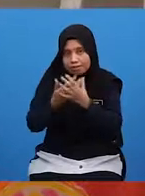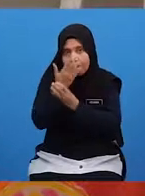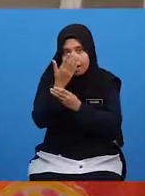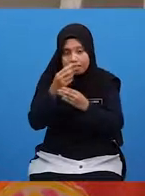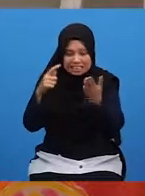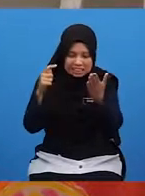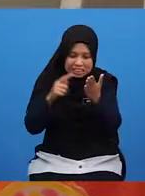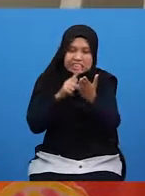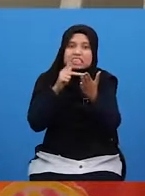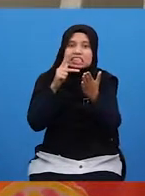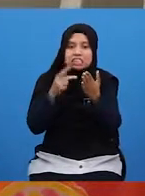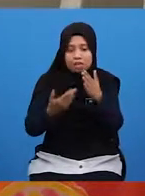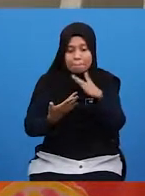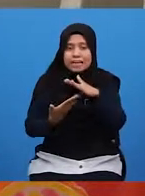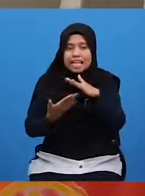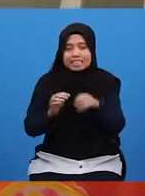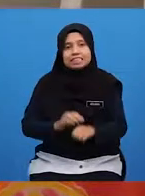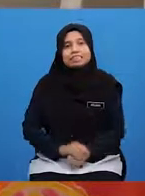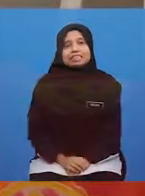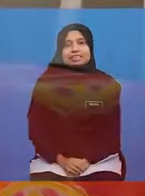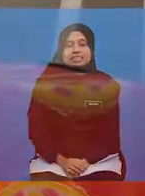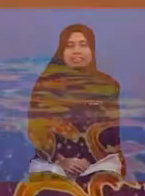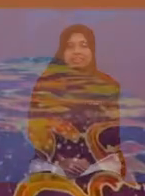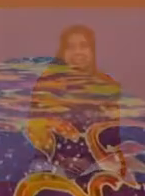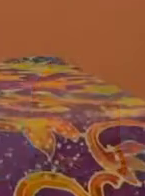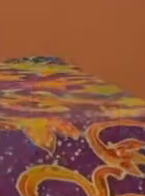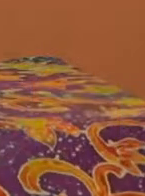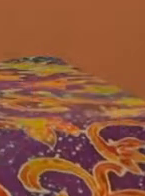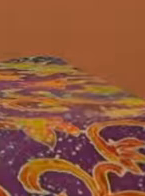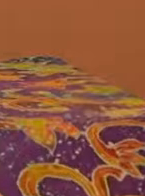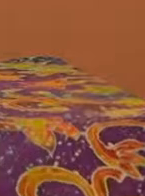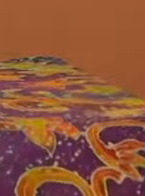bahagian alat canting yang panas.